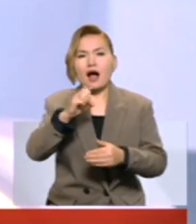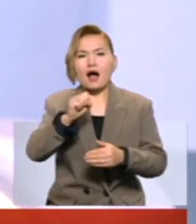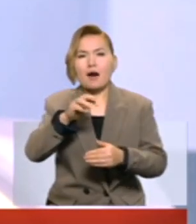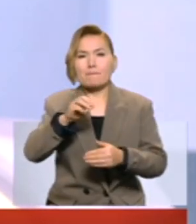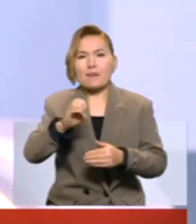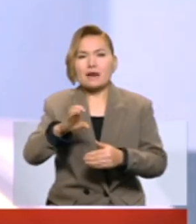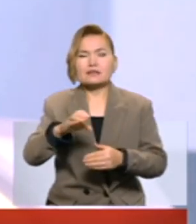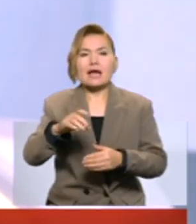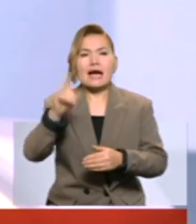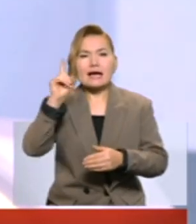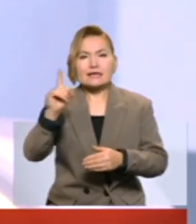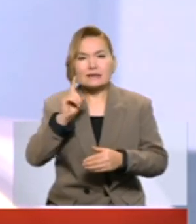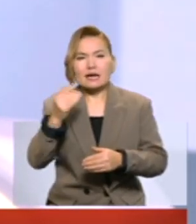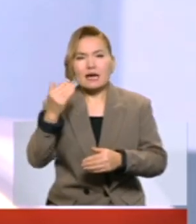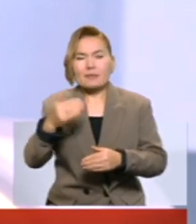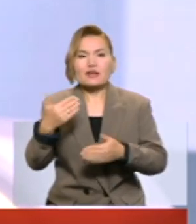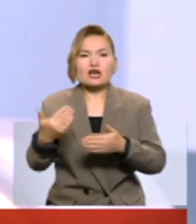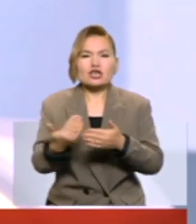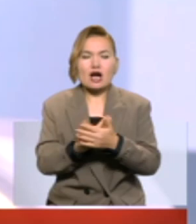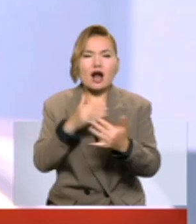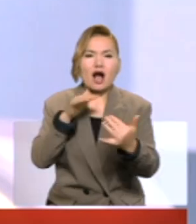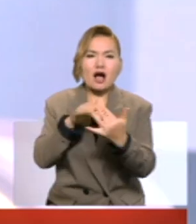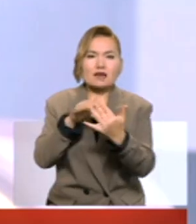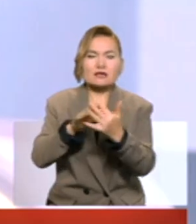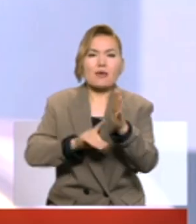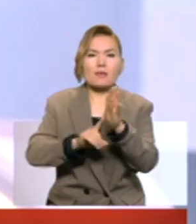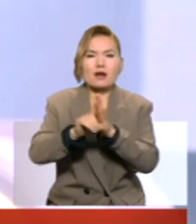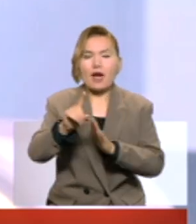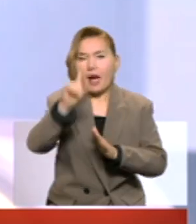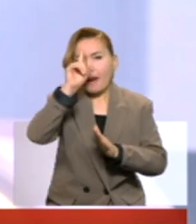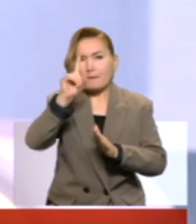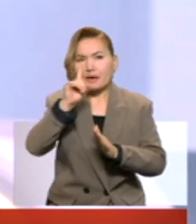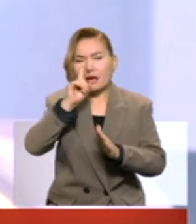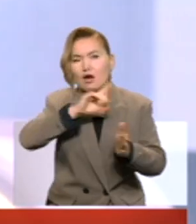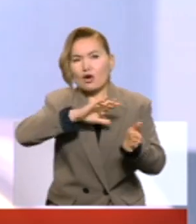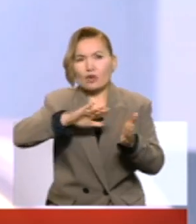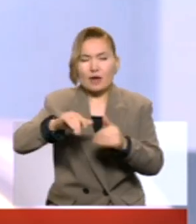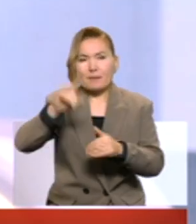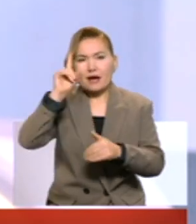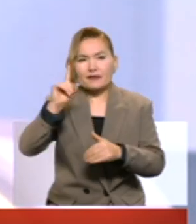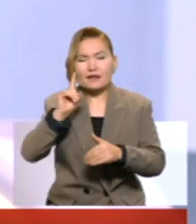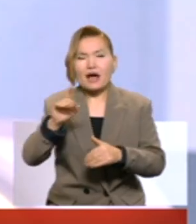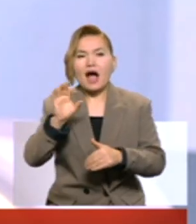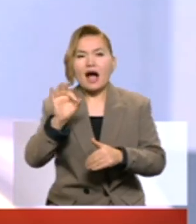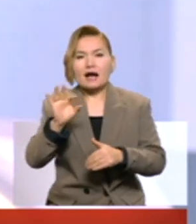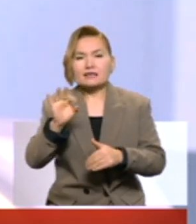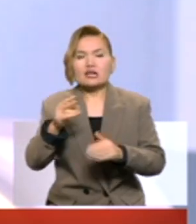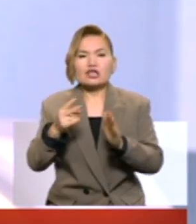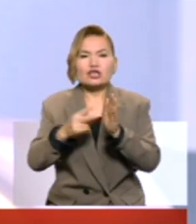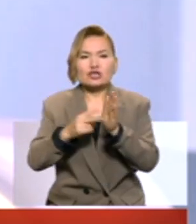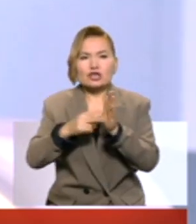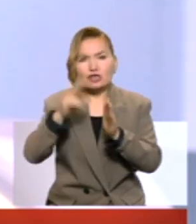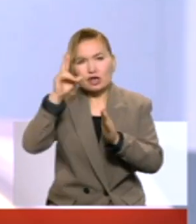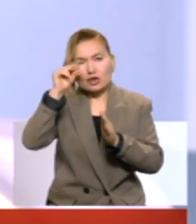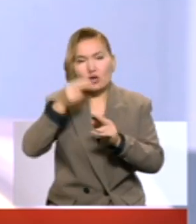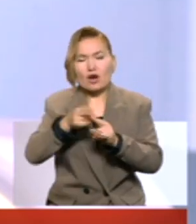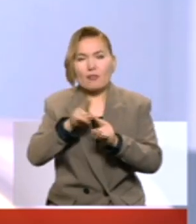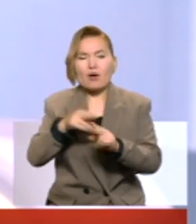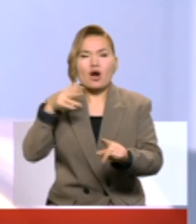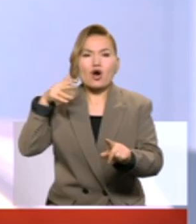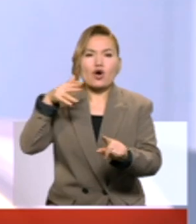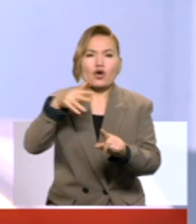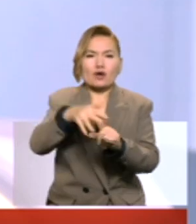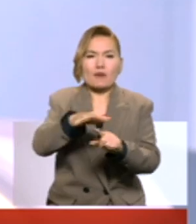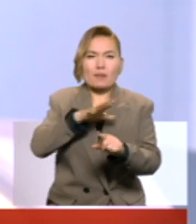Хамас пен Израиль арасында жаңа қақтығыстың басталғанына бір ай болды. Израиль қазанның жетісінде қарулы топтың шабуылына